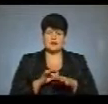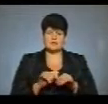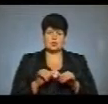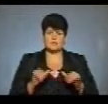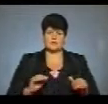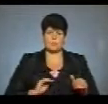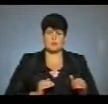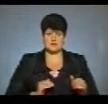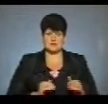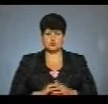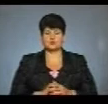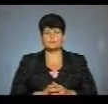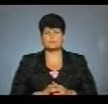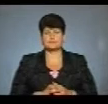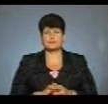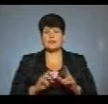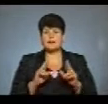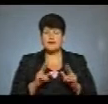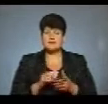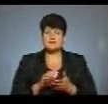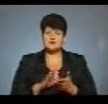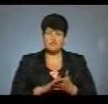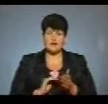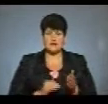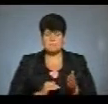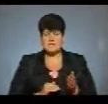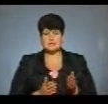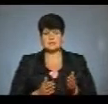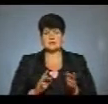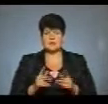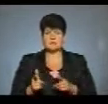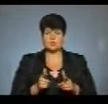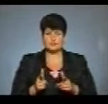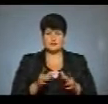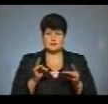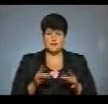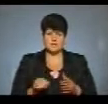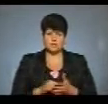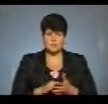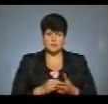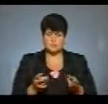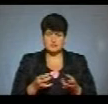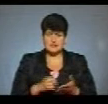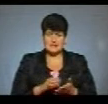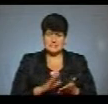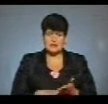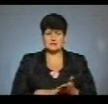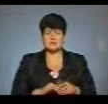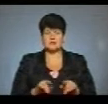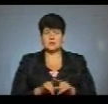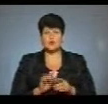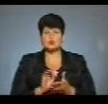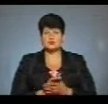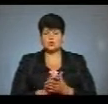розвитку бізнесу. Саме як зареєструвати свій бізнес, як підготувати пакет документів, необхідний для реєстрації, також